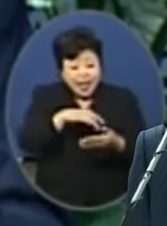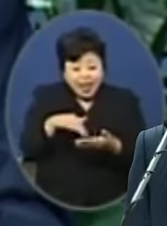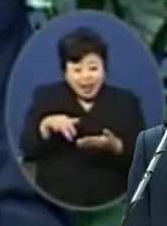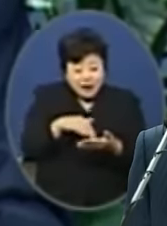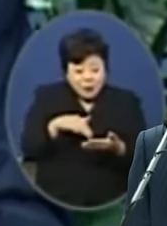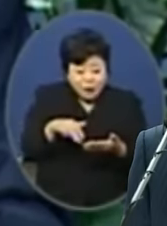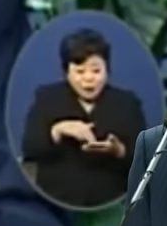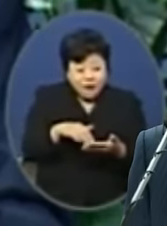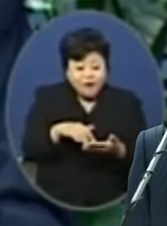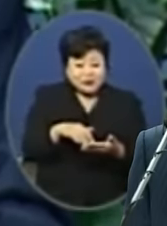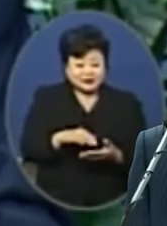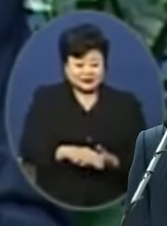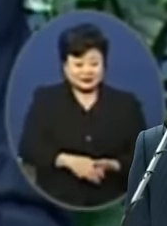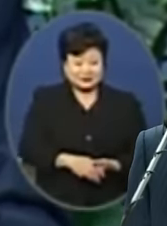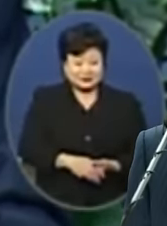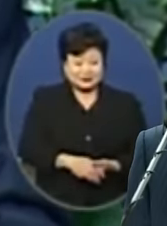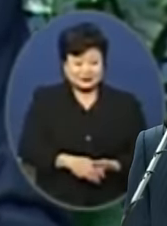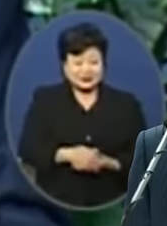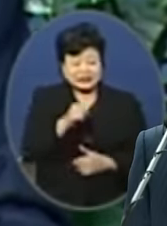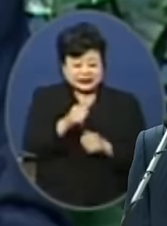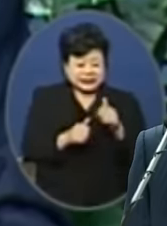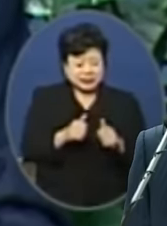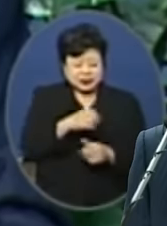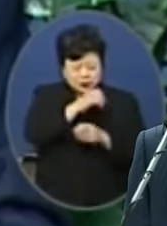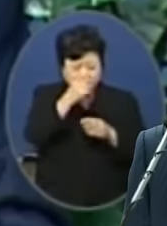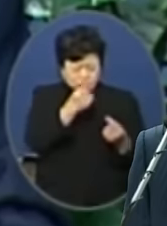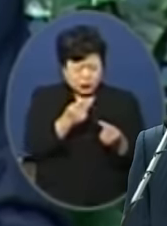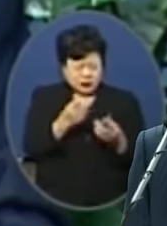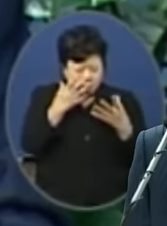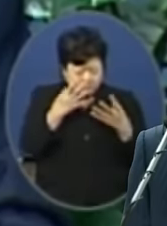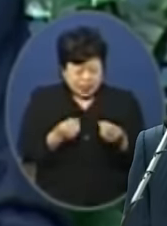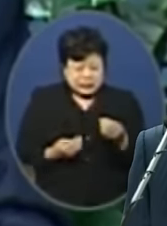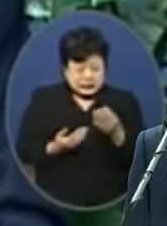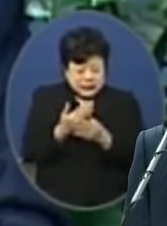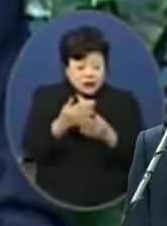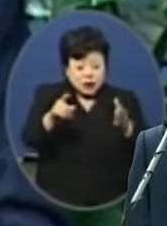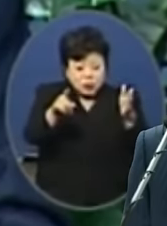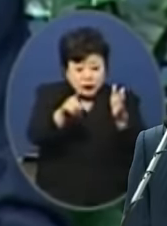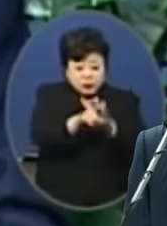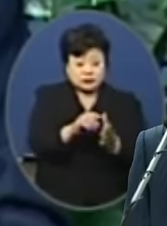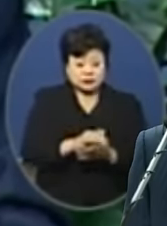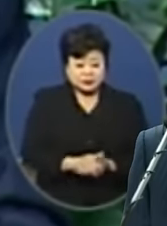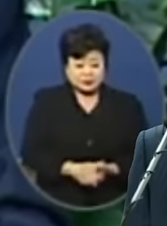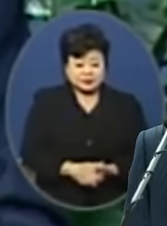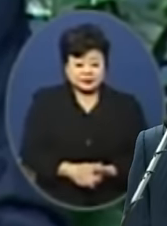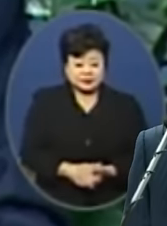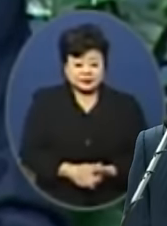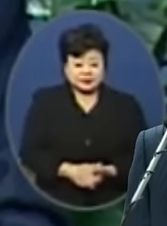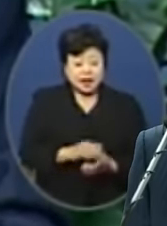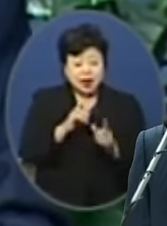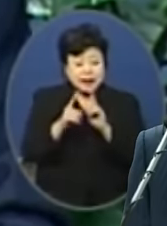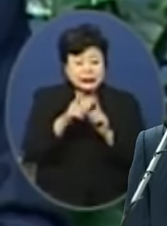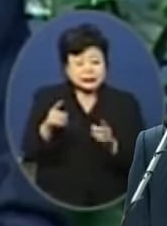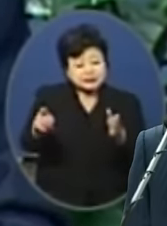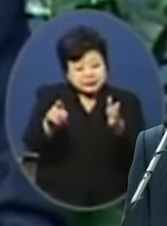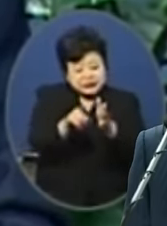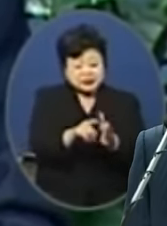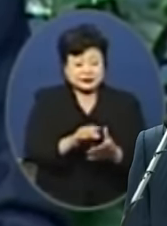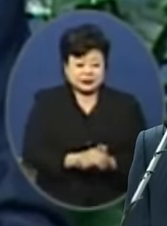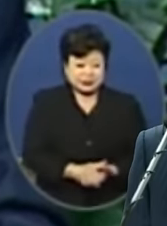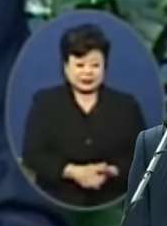보고 내 자손이 제 별들처럼 많을 것이라 그 말씀을